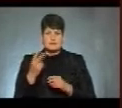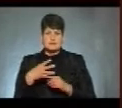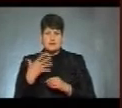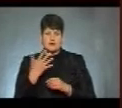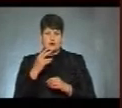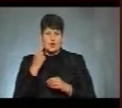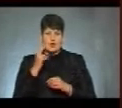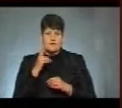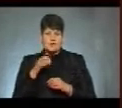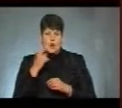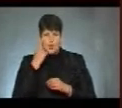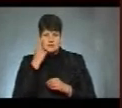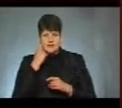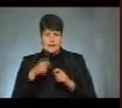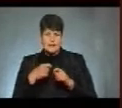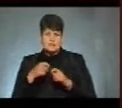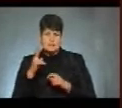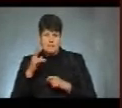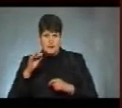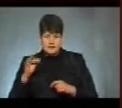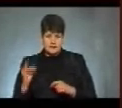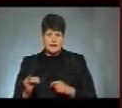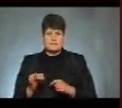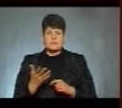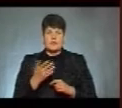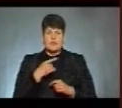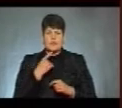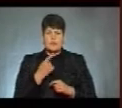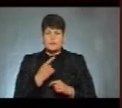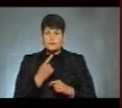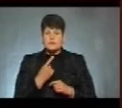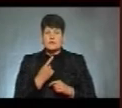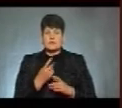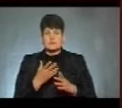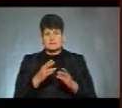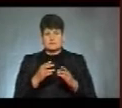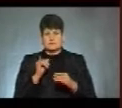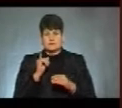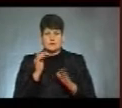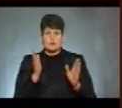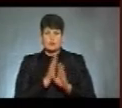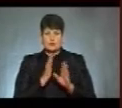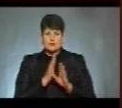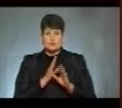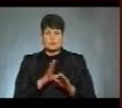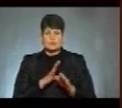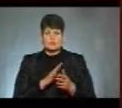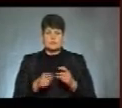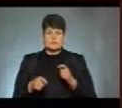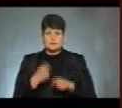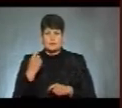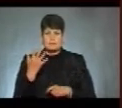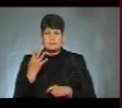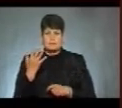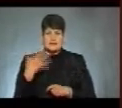повідомив заступник голови Зборівської об'єднаної територіальної громади В'ячеслав Горба. Від негоди матеріальної шкоди зазнали 54 двори в